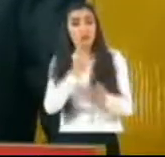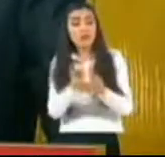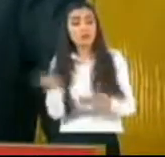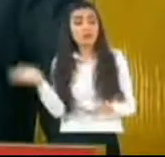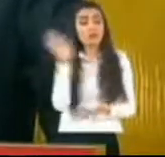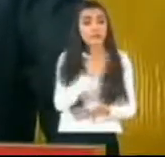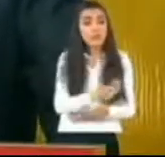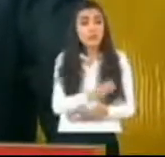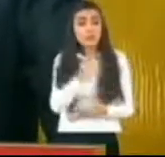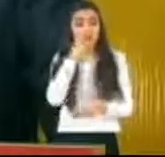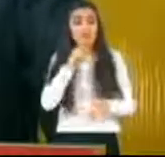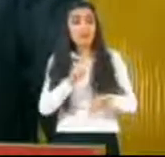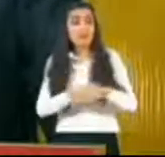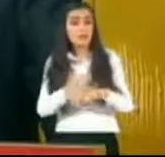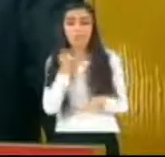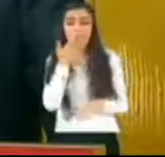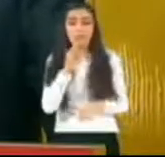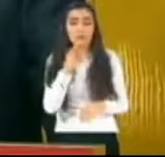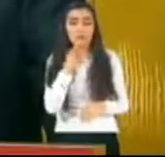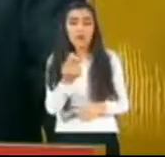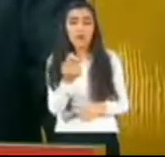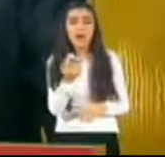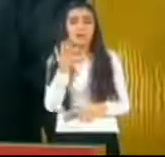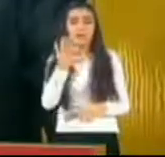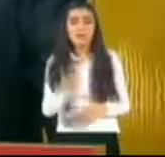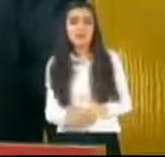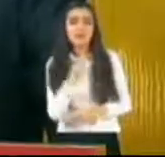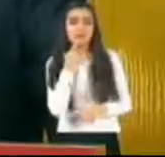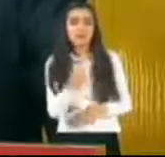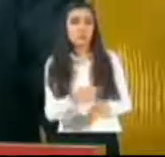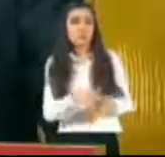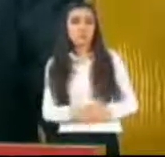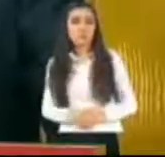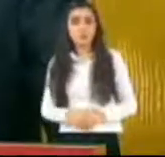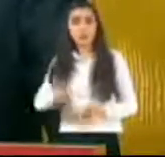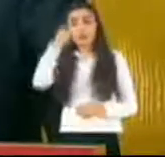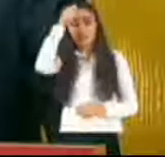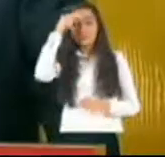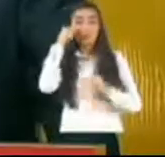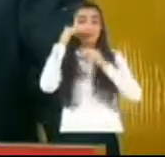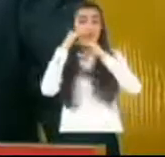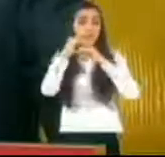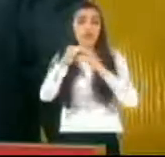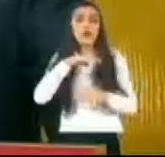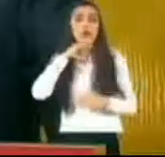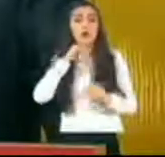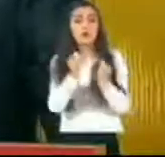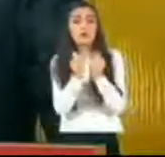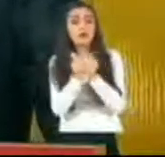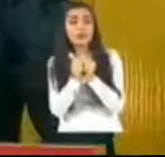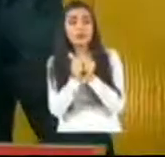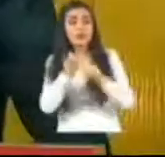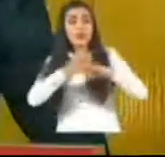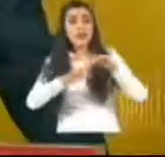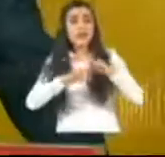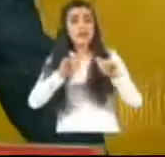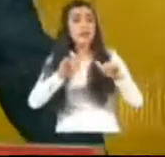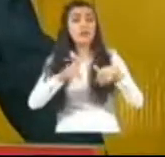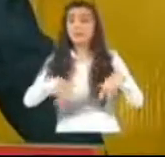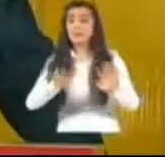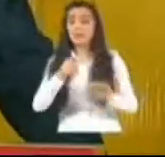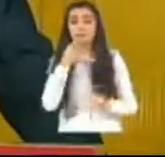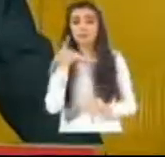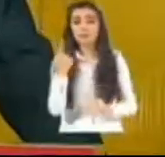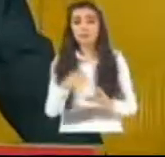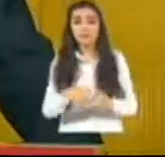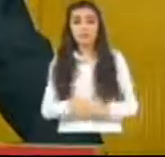sonra inandırıcılığı yok denecek kadar azalmıştır. Türk milleti Avrupa Birliği'nin elinde oyuncak